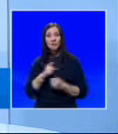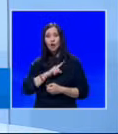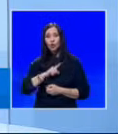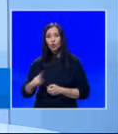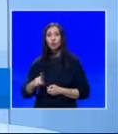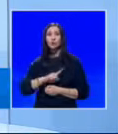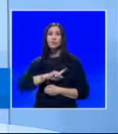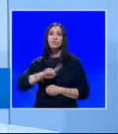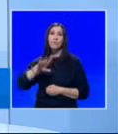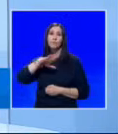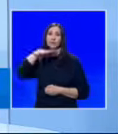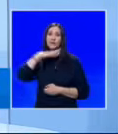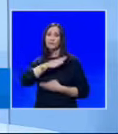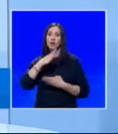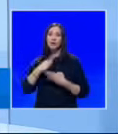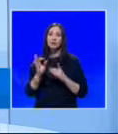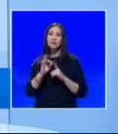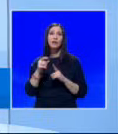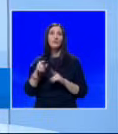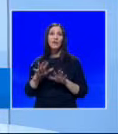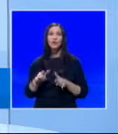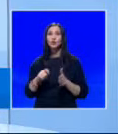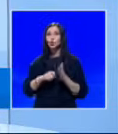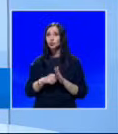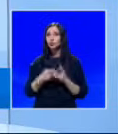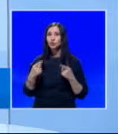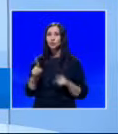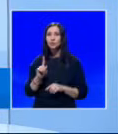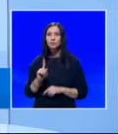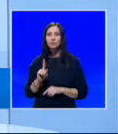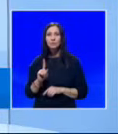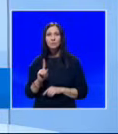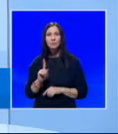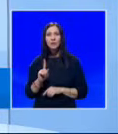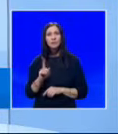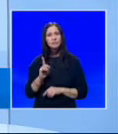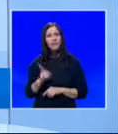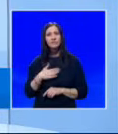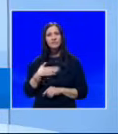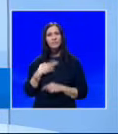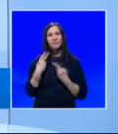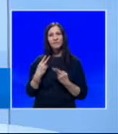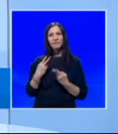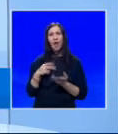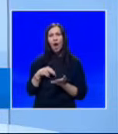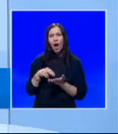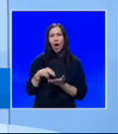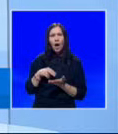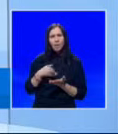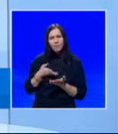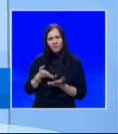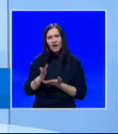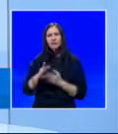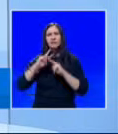не постигнем крайните си цели. Ето това нещо е ключово. И другото трябва да си има предвид. Върви в световен